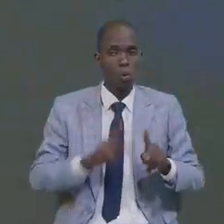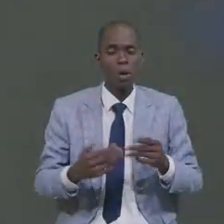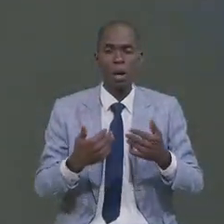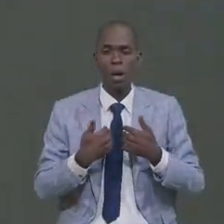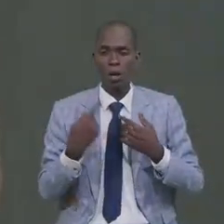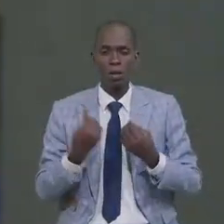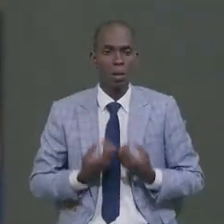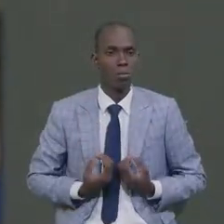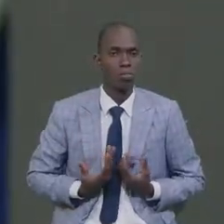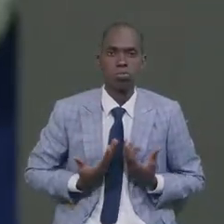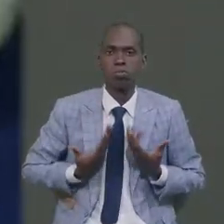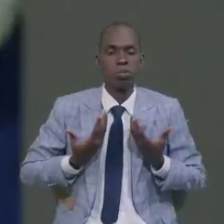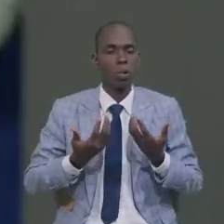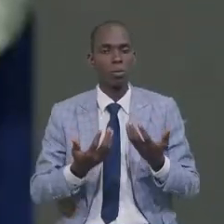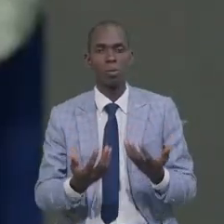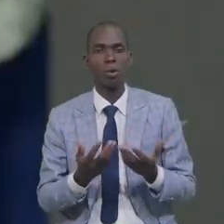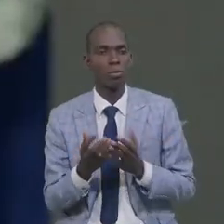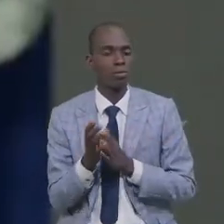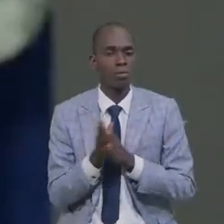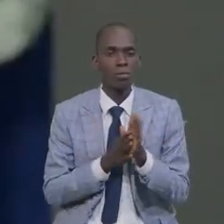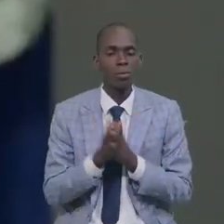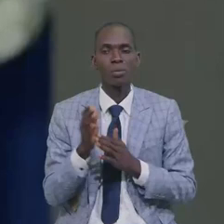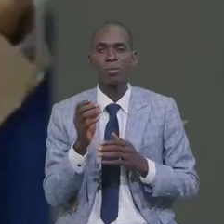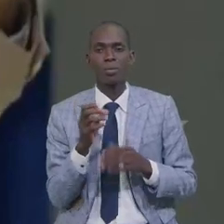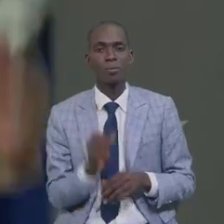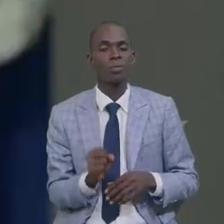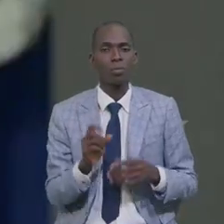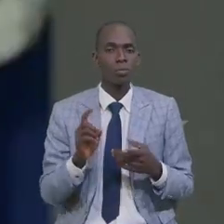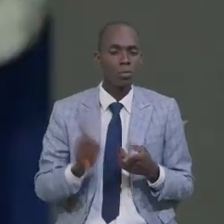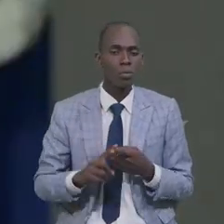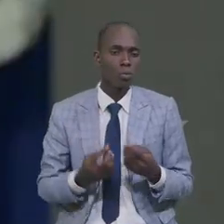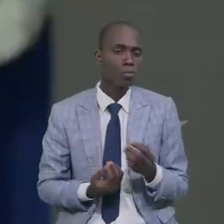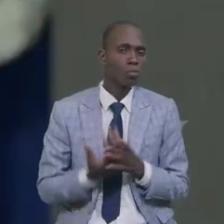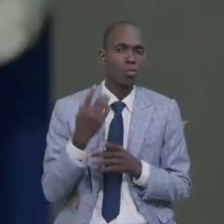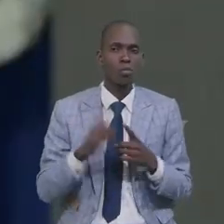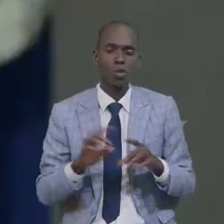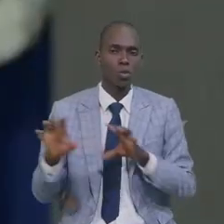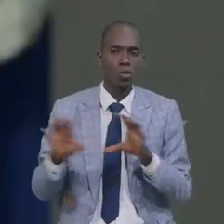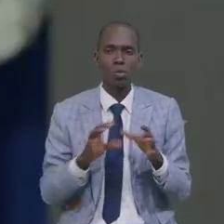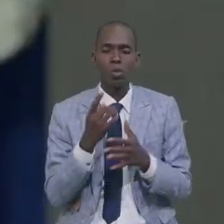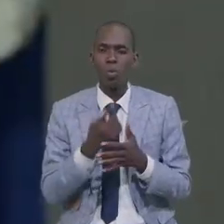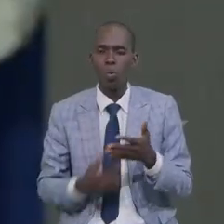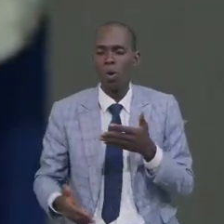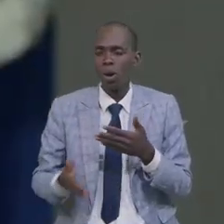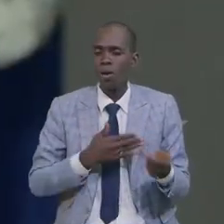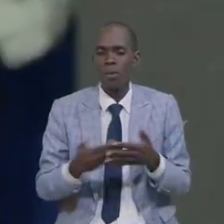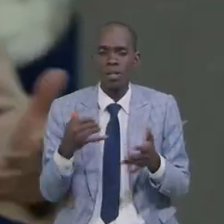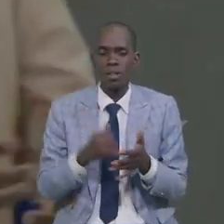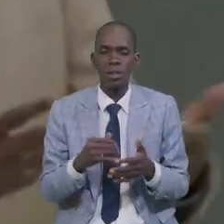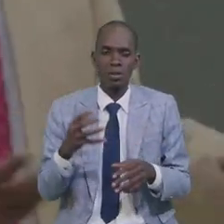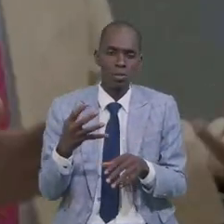si la jeune génération a le zèle, la passion, s'ils ont le désir, et il veut faire tout ce qu'ils veulent